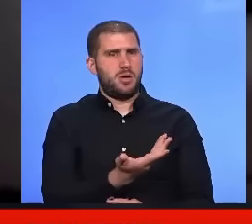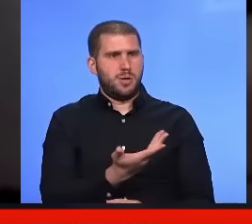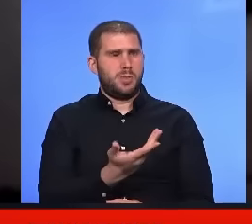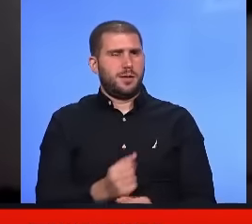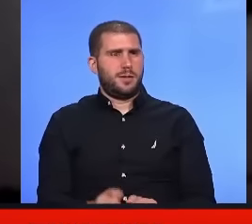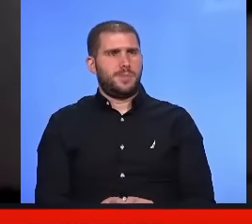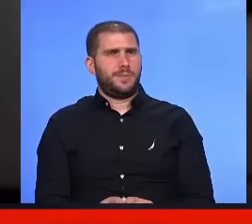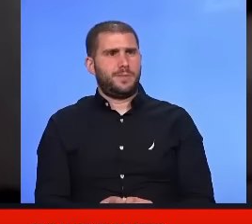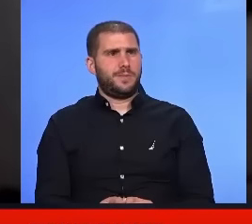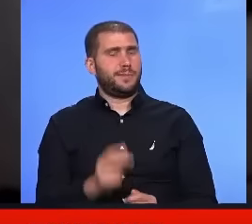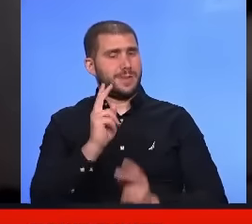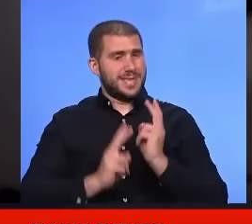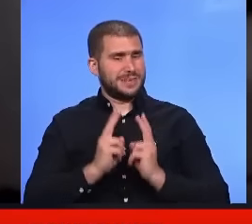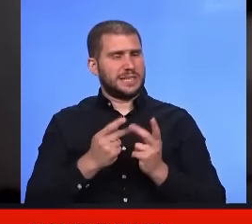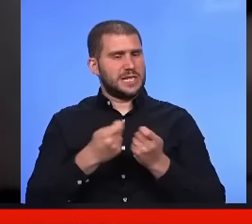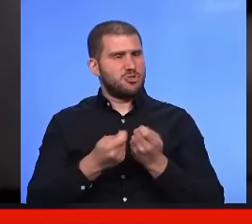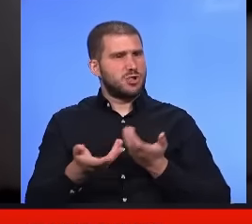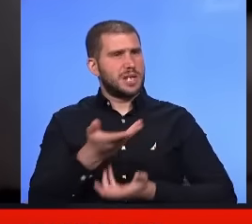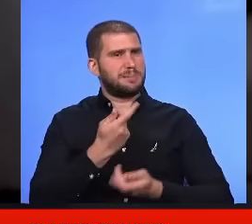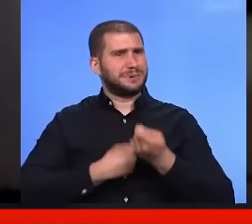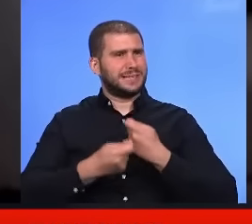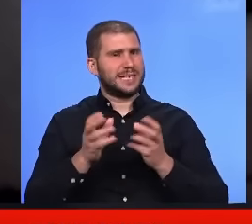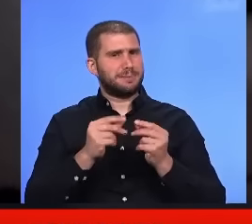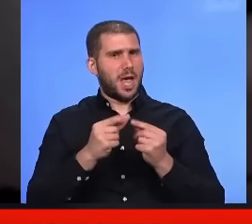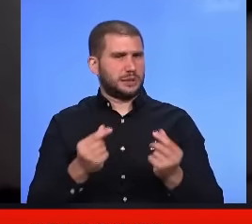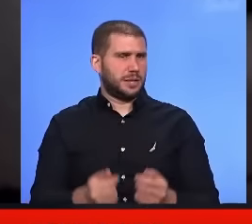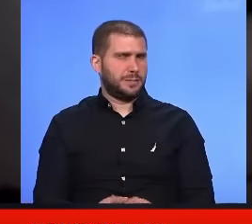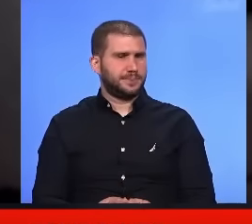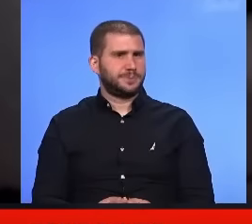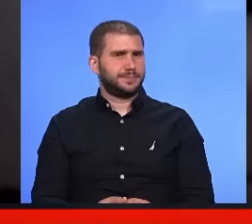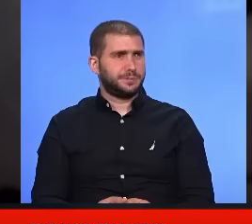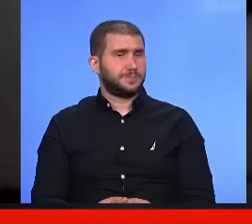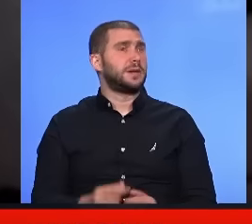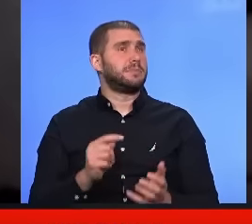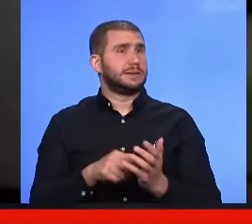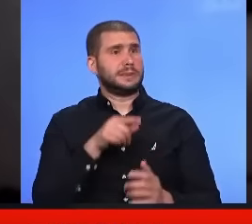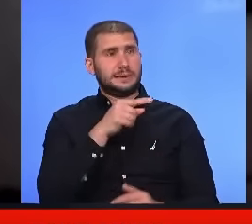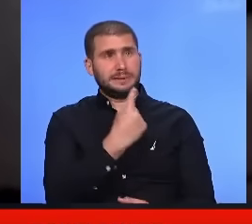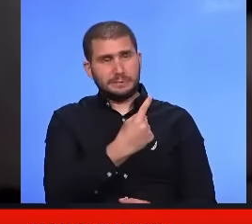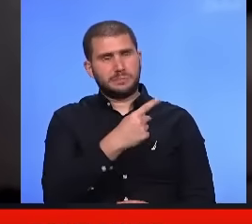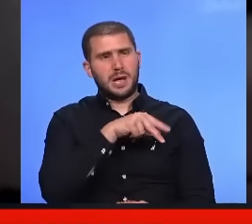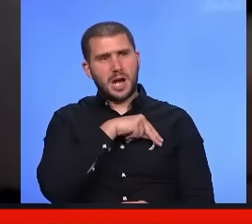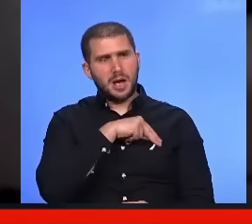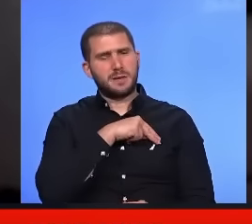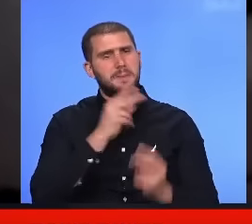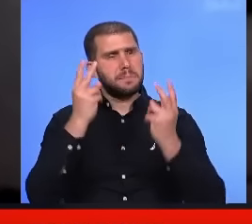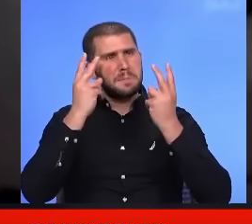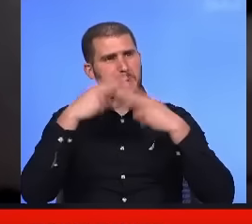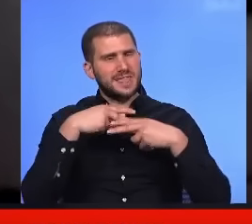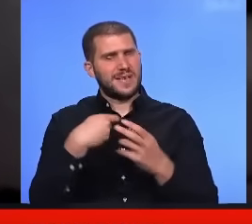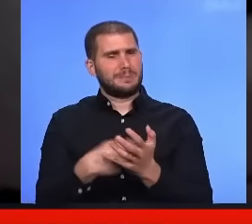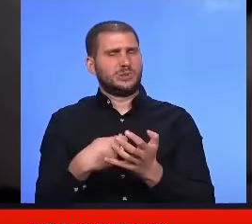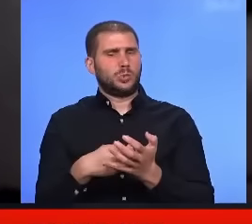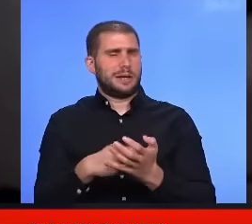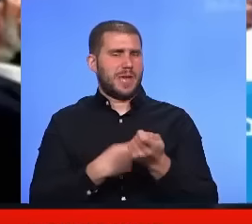להעביר עבודה ולייצר את קשרי המסחר האלה עם עזה, ולכן היא זו שבעצם צריכה להגיע עם